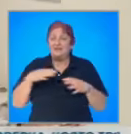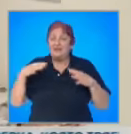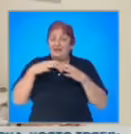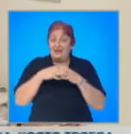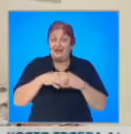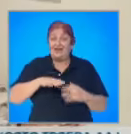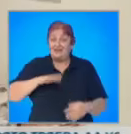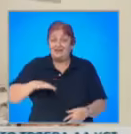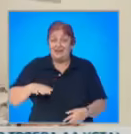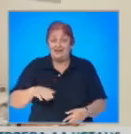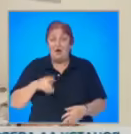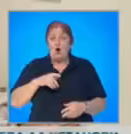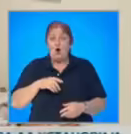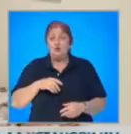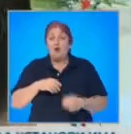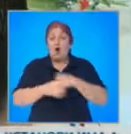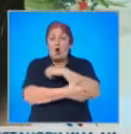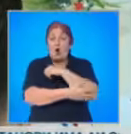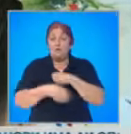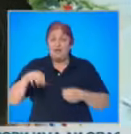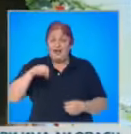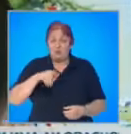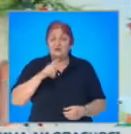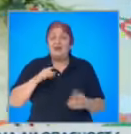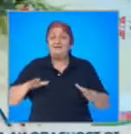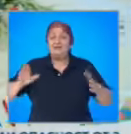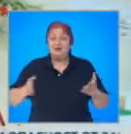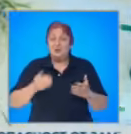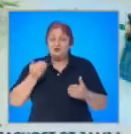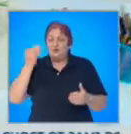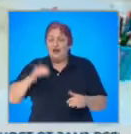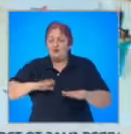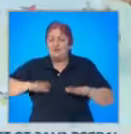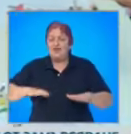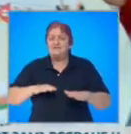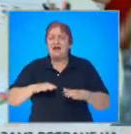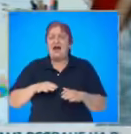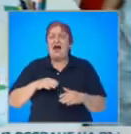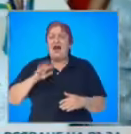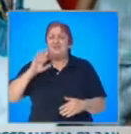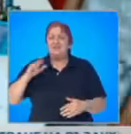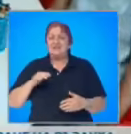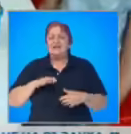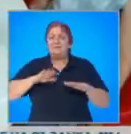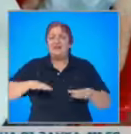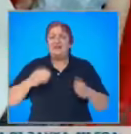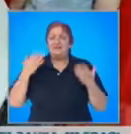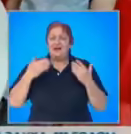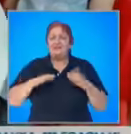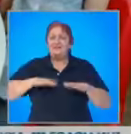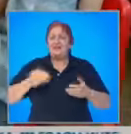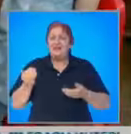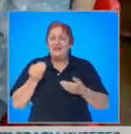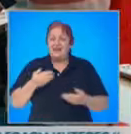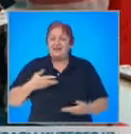интегрират децата от ромския етнос, трябва да се започне от най-ранна детска възраст, от детската градина, от детската ясла. Искам да